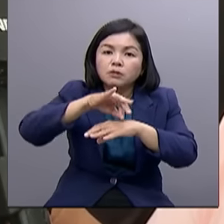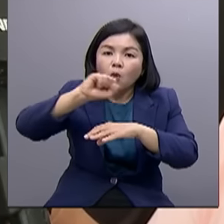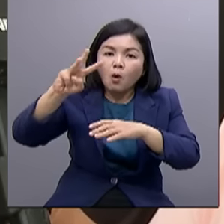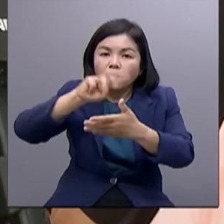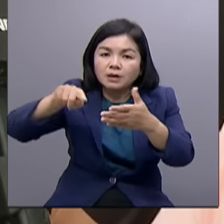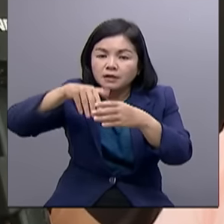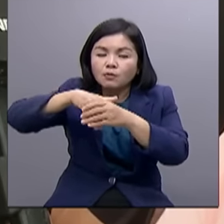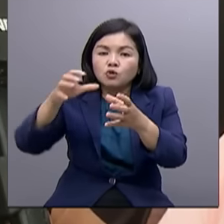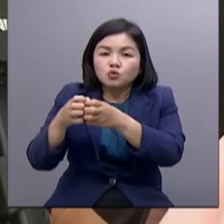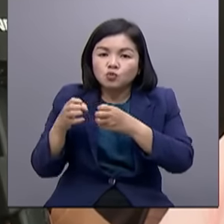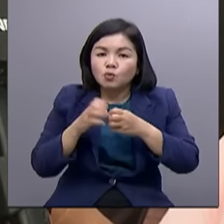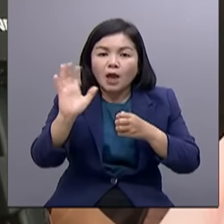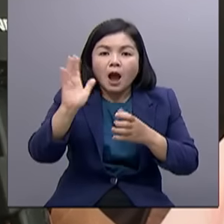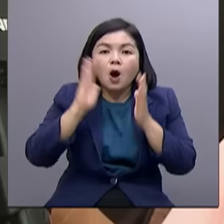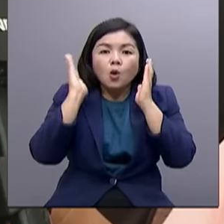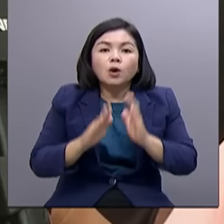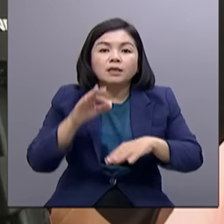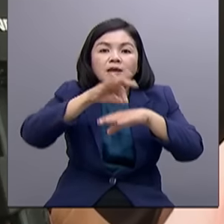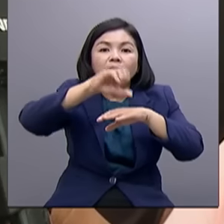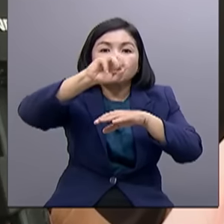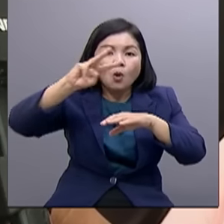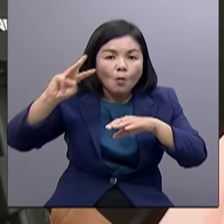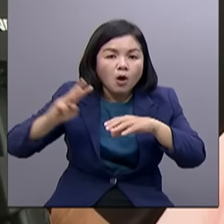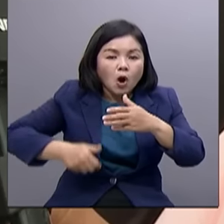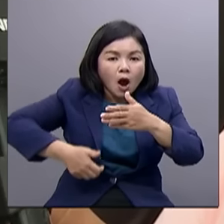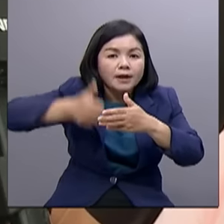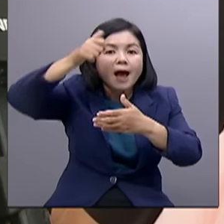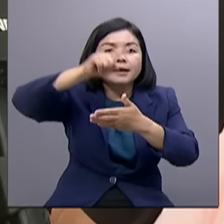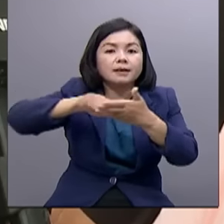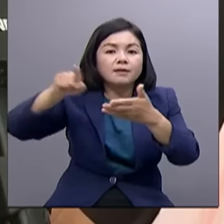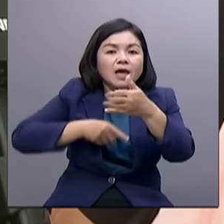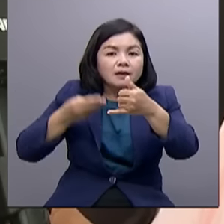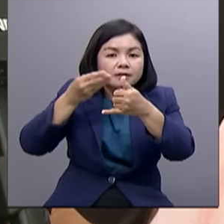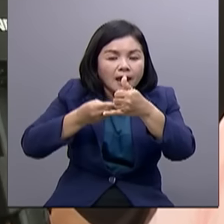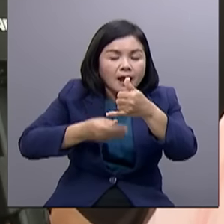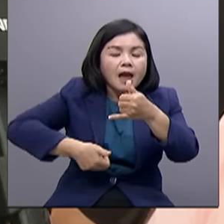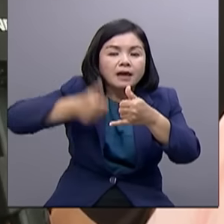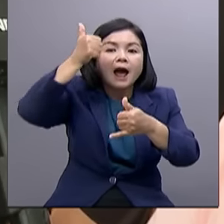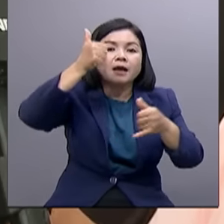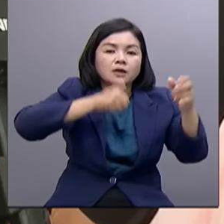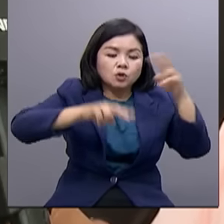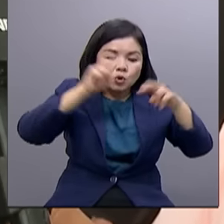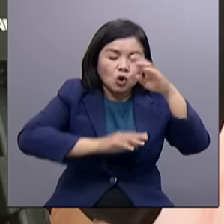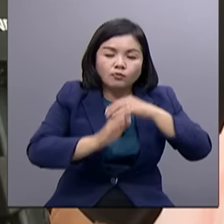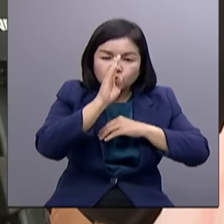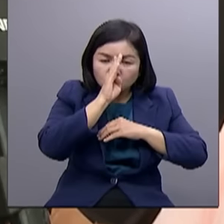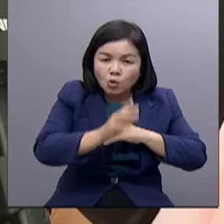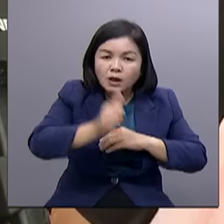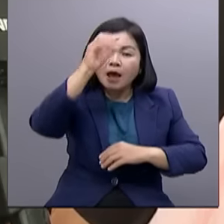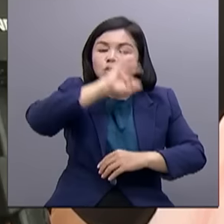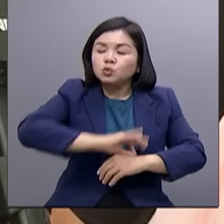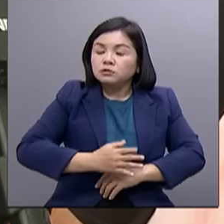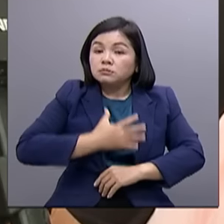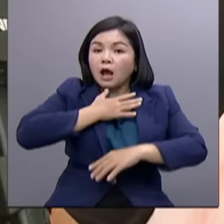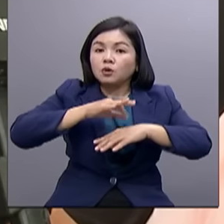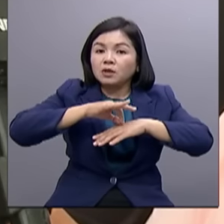คนที่อยากเป็นสวขอให้ได้มาด้วยความบริสุทธิ์ท่านจะได้ภาคภูมิใจว่าเป็น